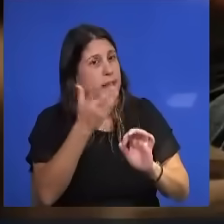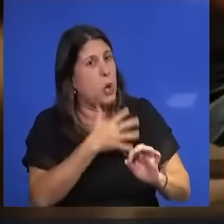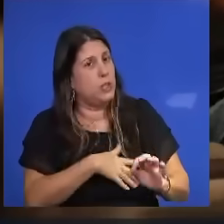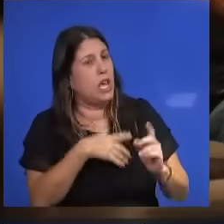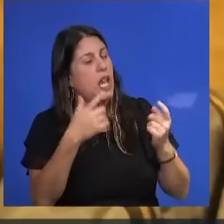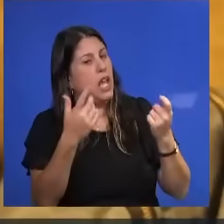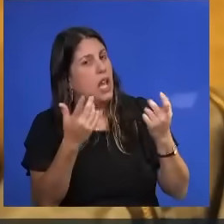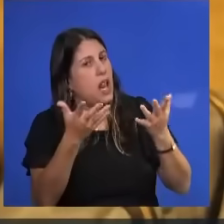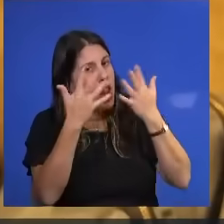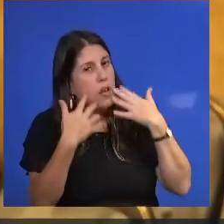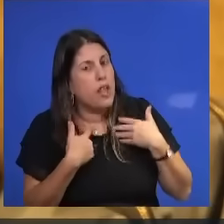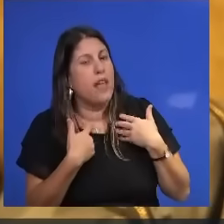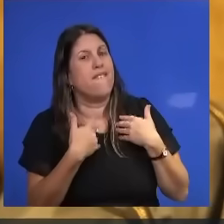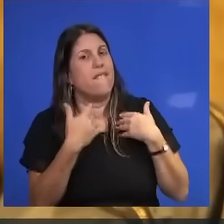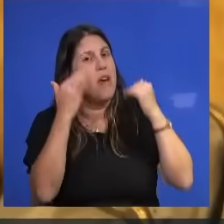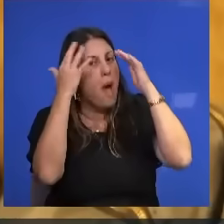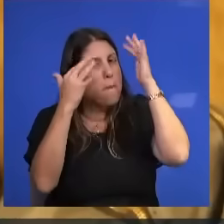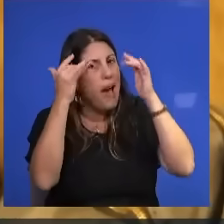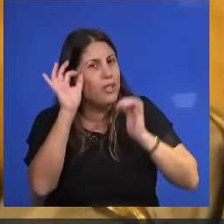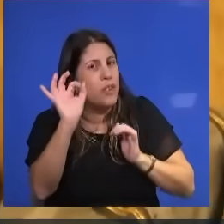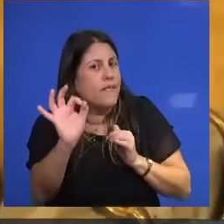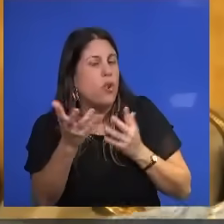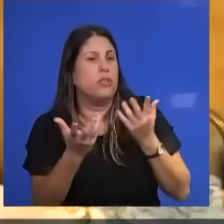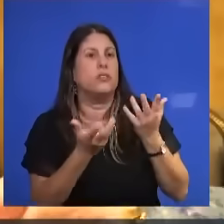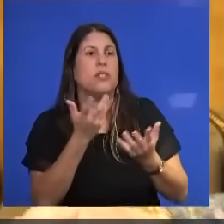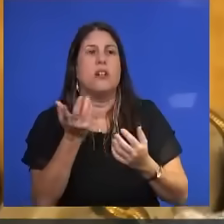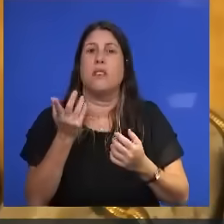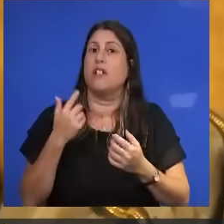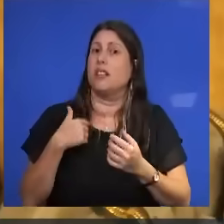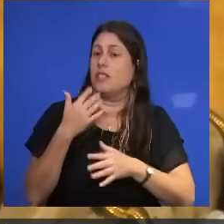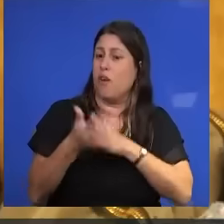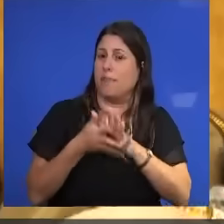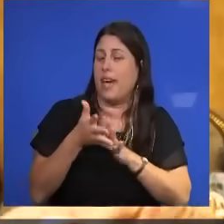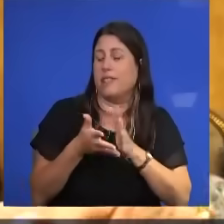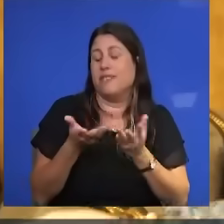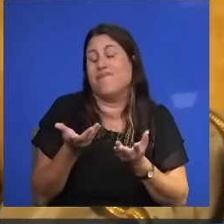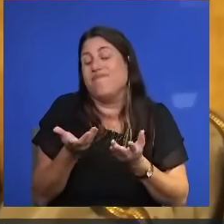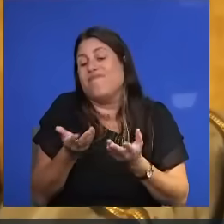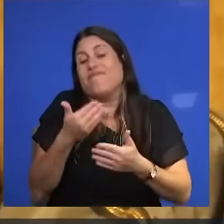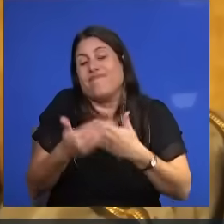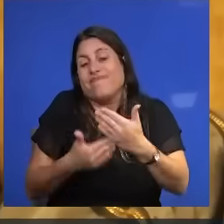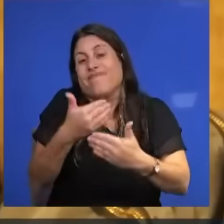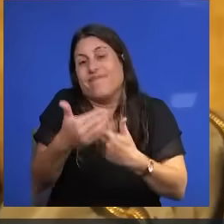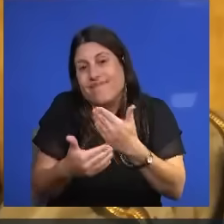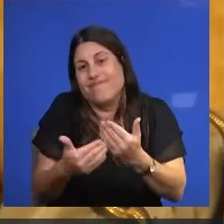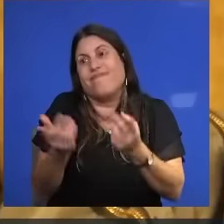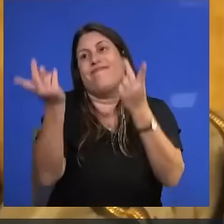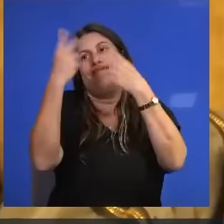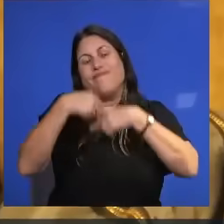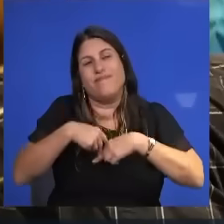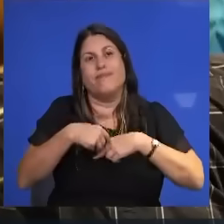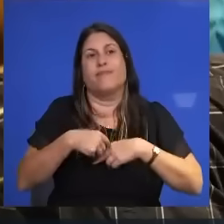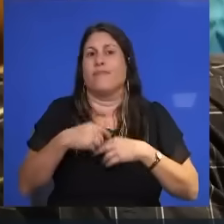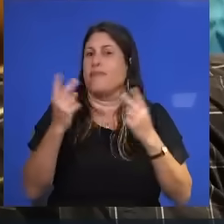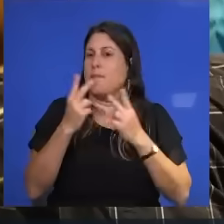מה במחשבות, מה ב... אני כאילו אומרת, ימים יגידו. ברור לי שאנחנו לא חוזרים מחר לכפר